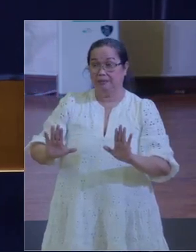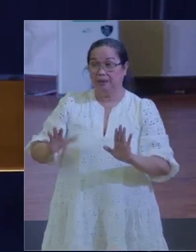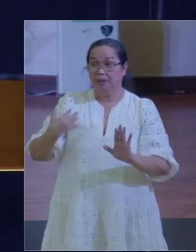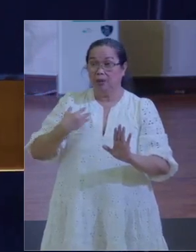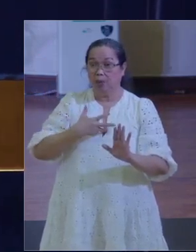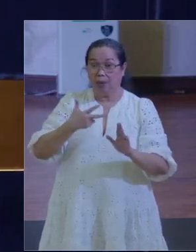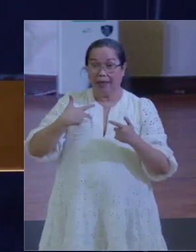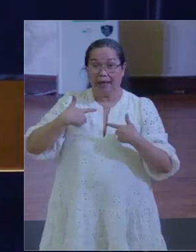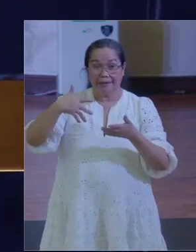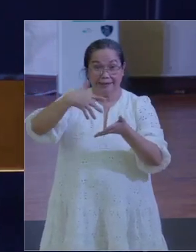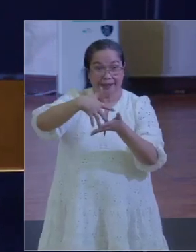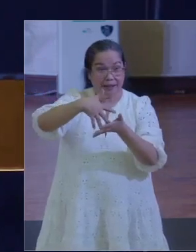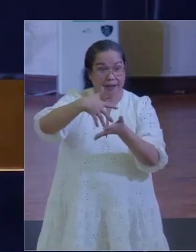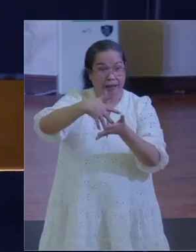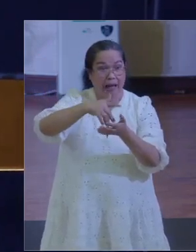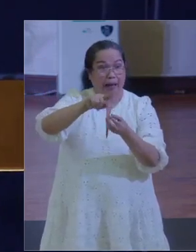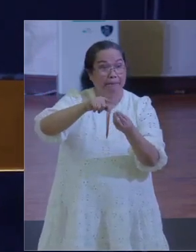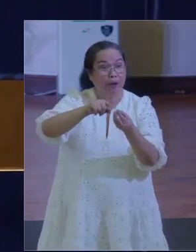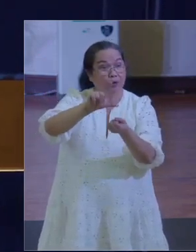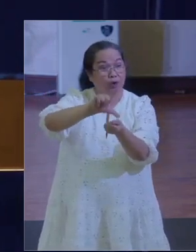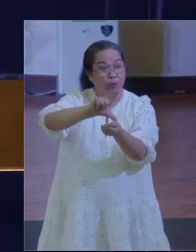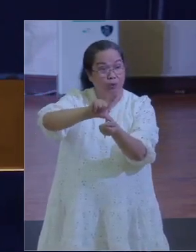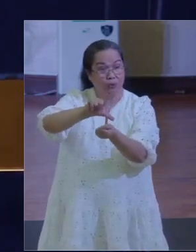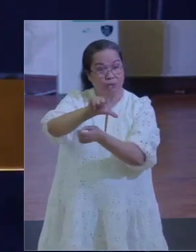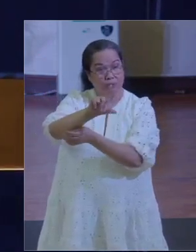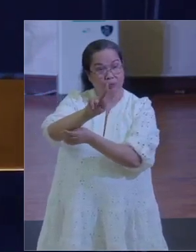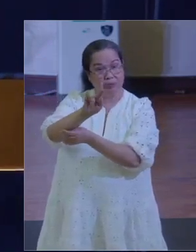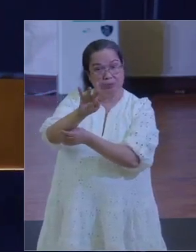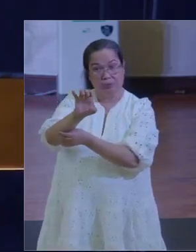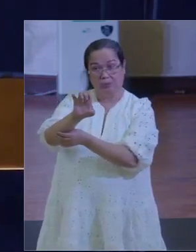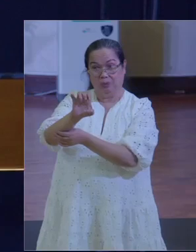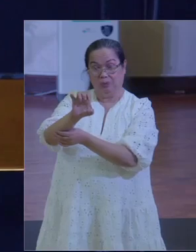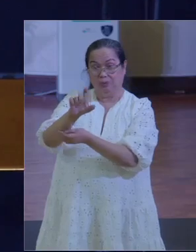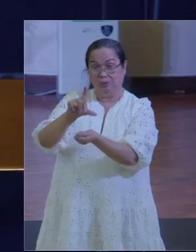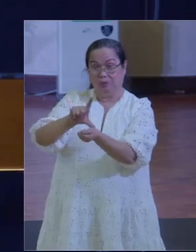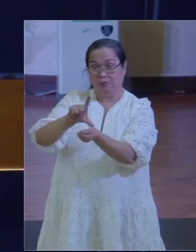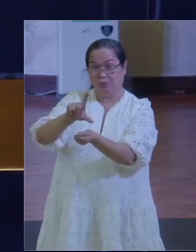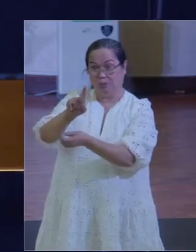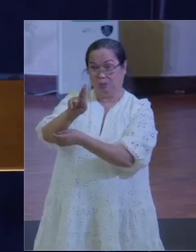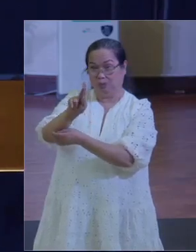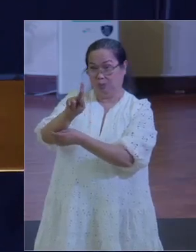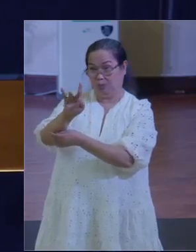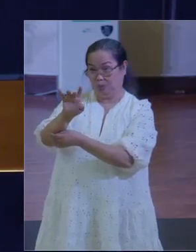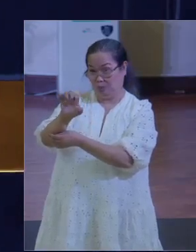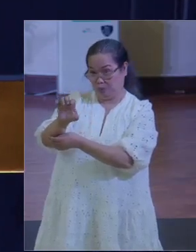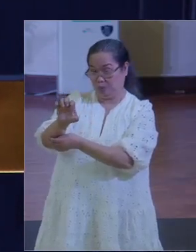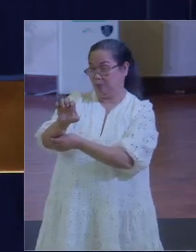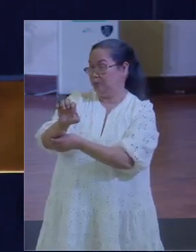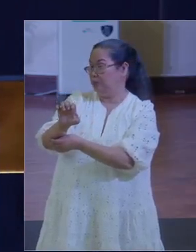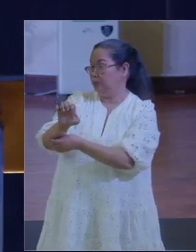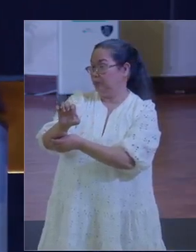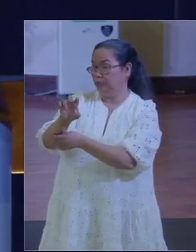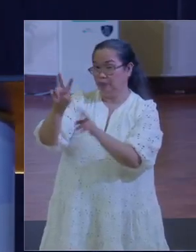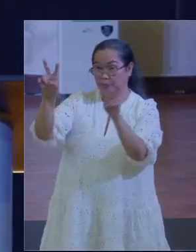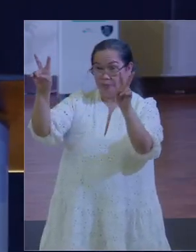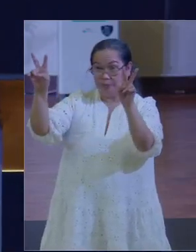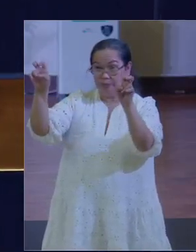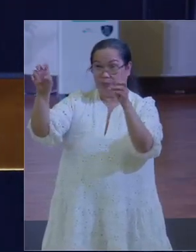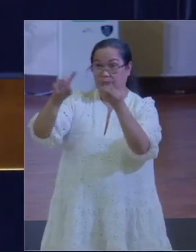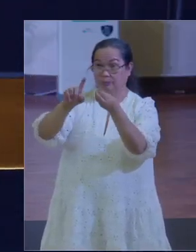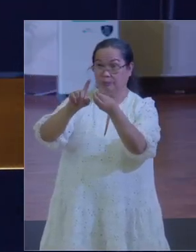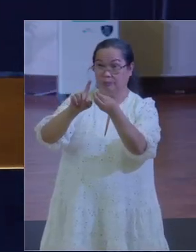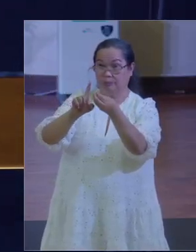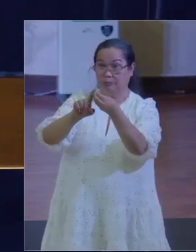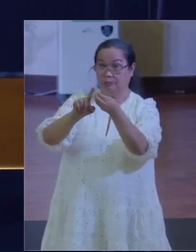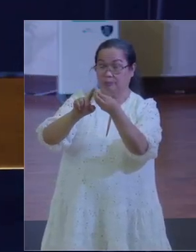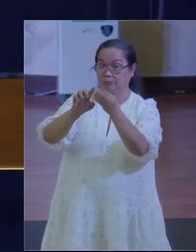nagkakaroon tayo ng series sa Luke o sa Lucas. Itong konteksto po na pinag-uusapan